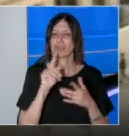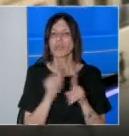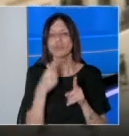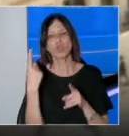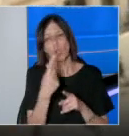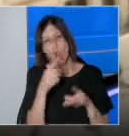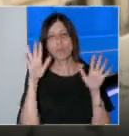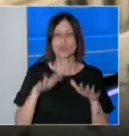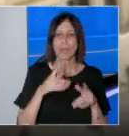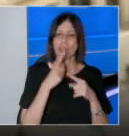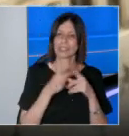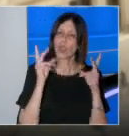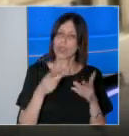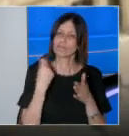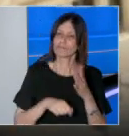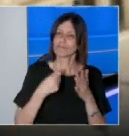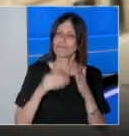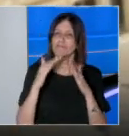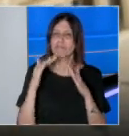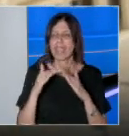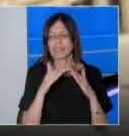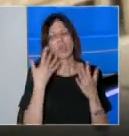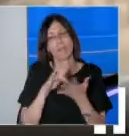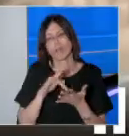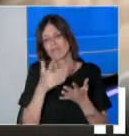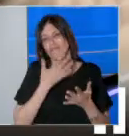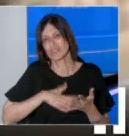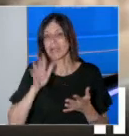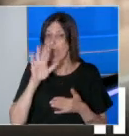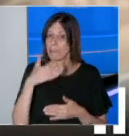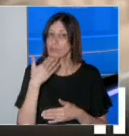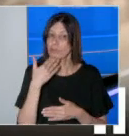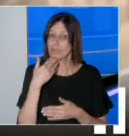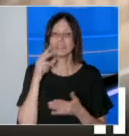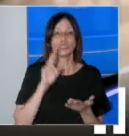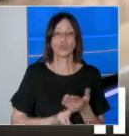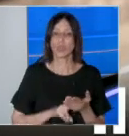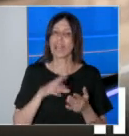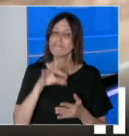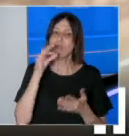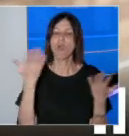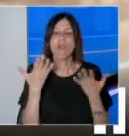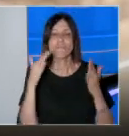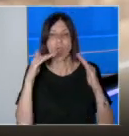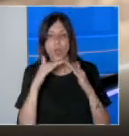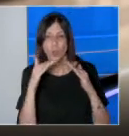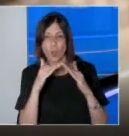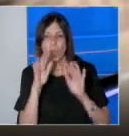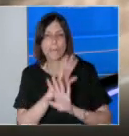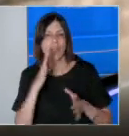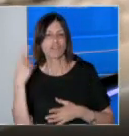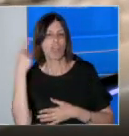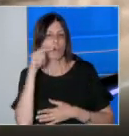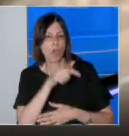או נוצרי יכולים לרכוש בית בכל מקום שיחפצו, גם ליהודים יש את הזכות לבחור היכן לגור בלי